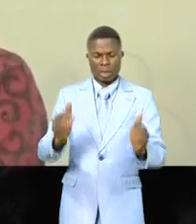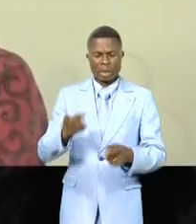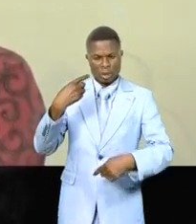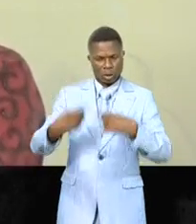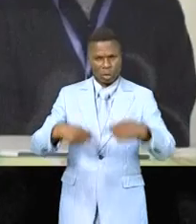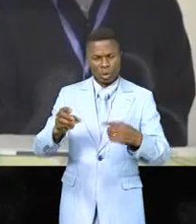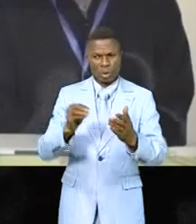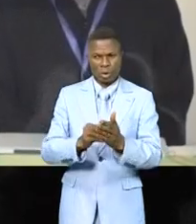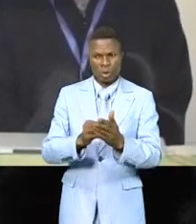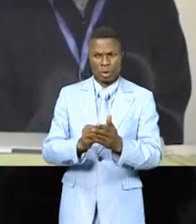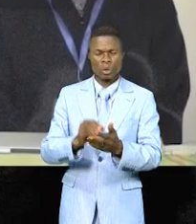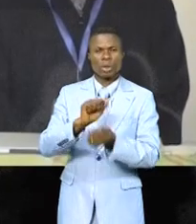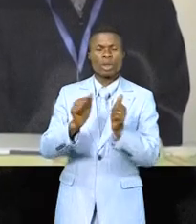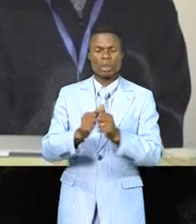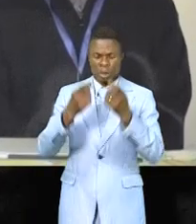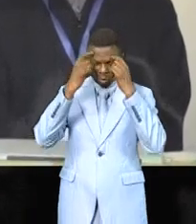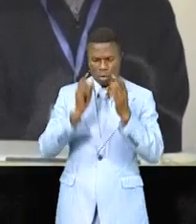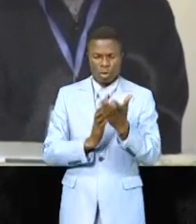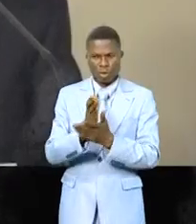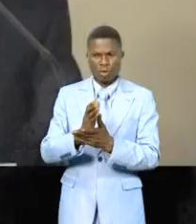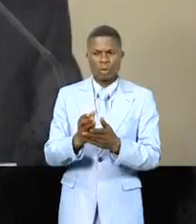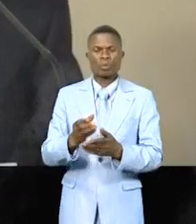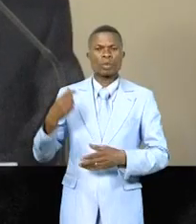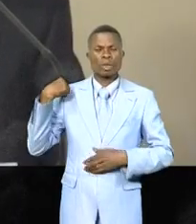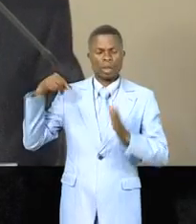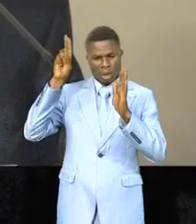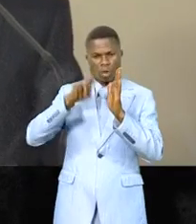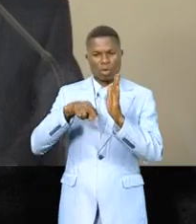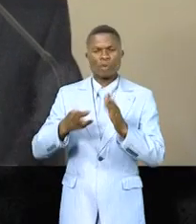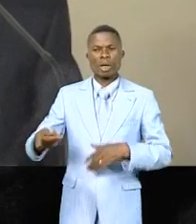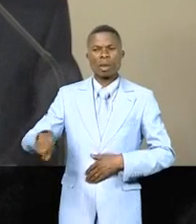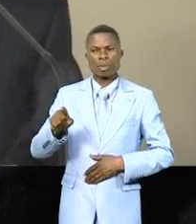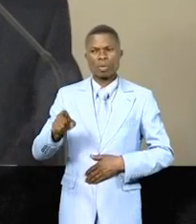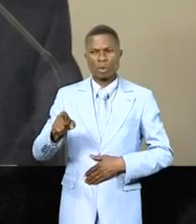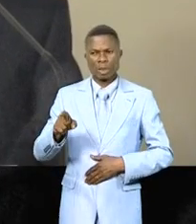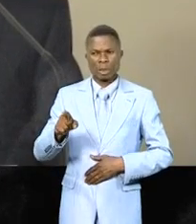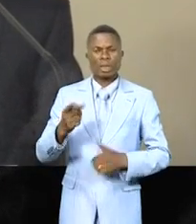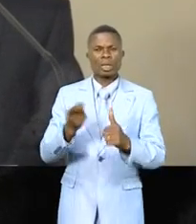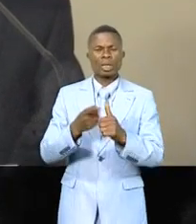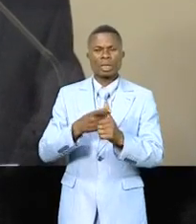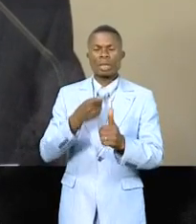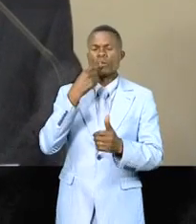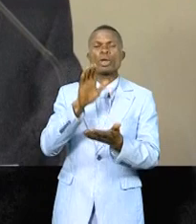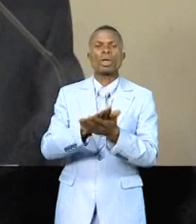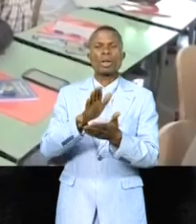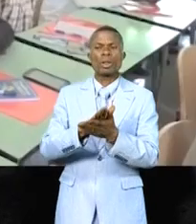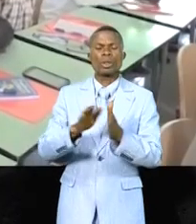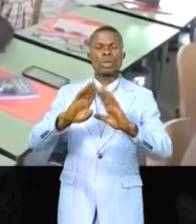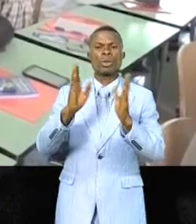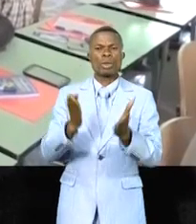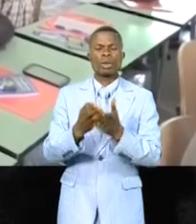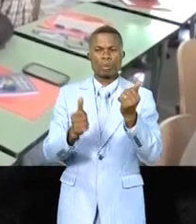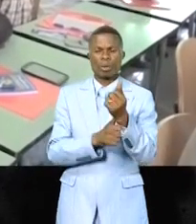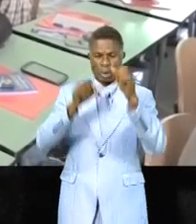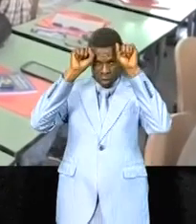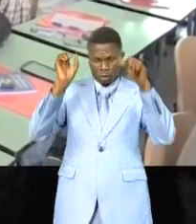négociations pour la cessation définitive des hostilités. Le gouverneur de province, Théo Ngwabidjekassi, a de prime abord rendu des hommages les plus déférents au